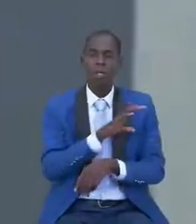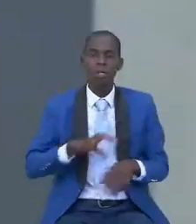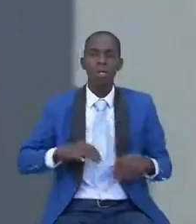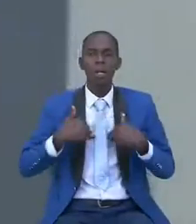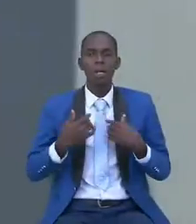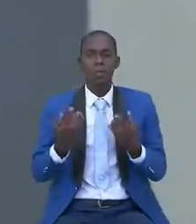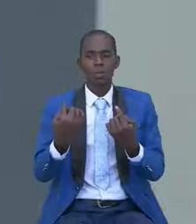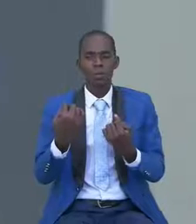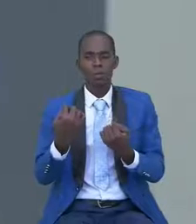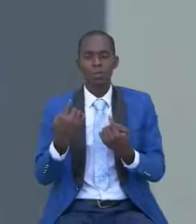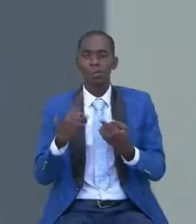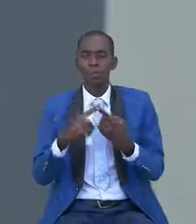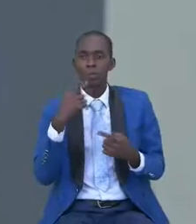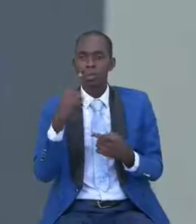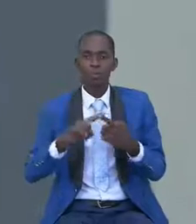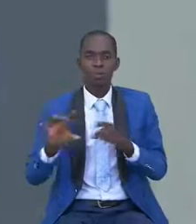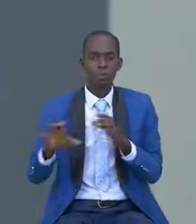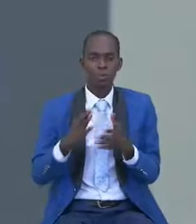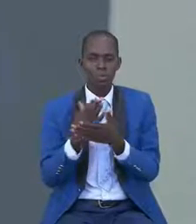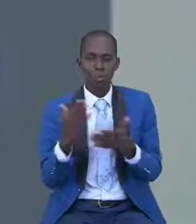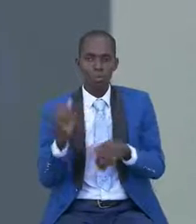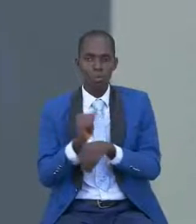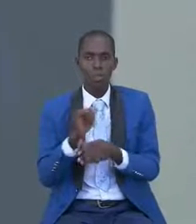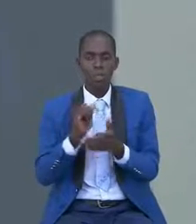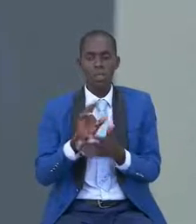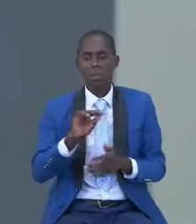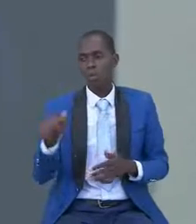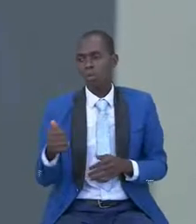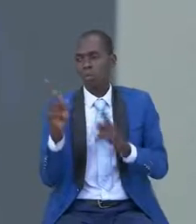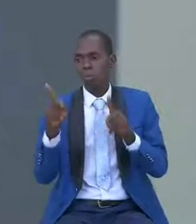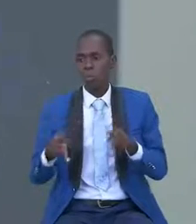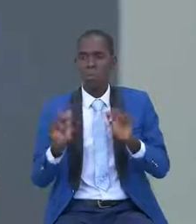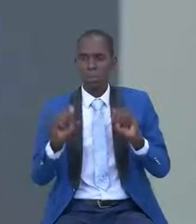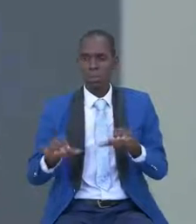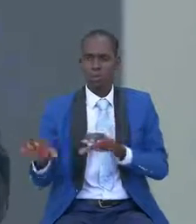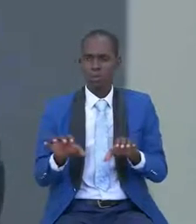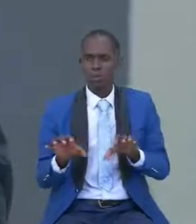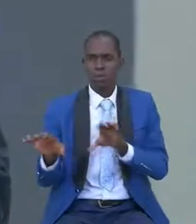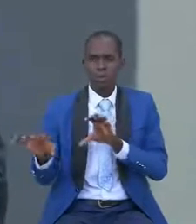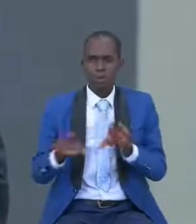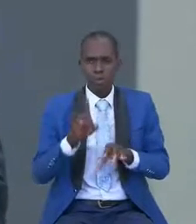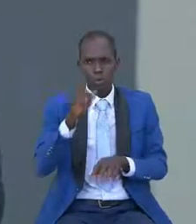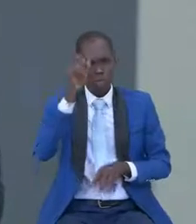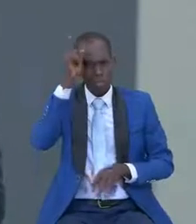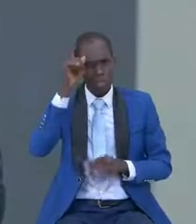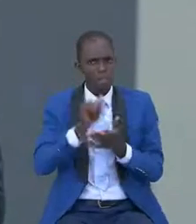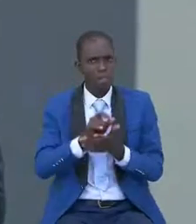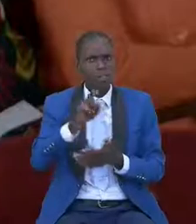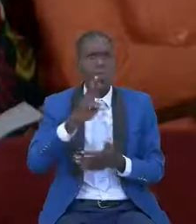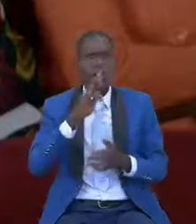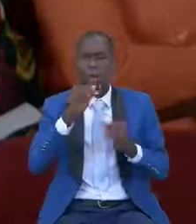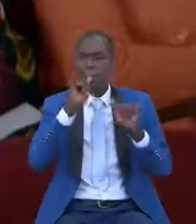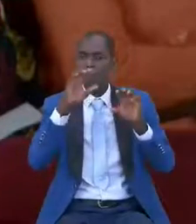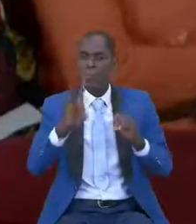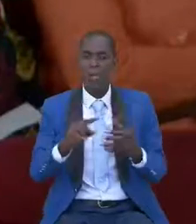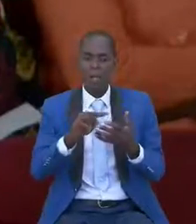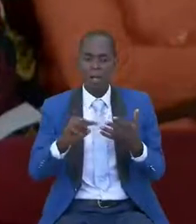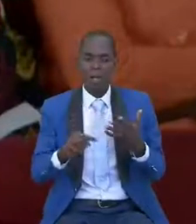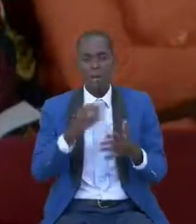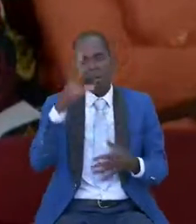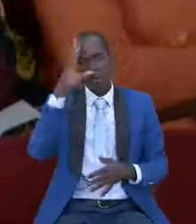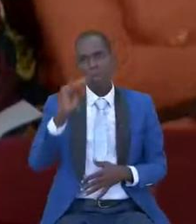chose que personne d'autre ne peut faire. Est-ce que tu comprends? On dit que tu es béni parmi tous les hommes. Tu